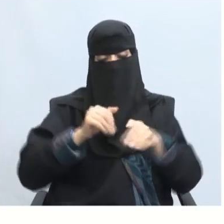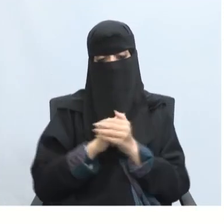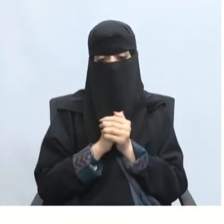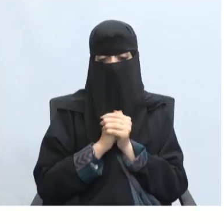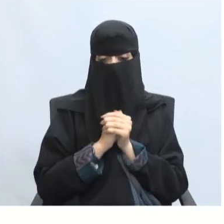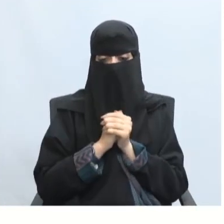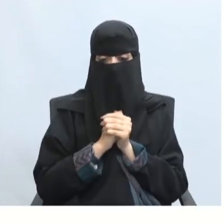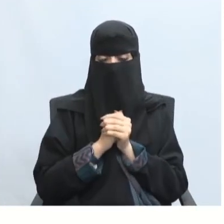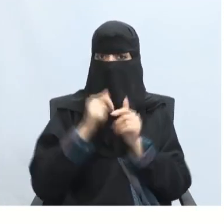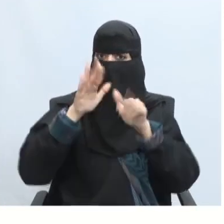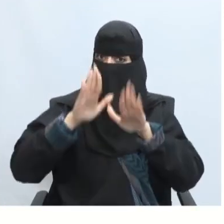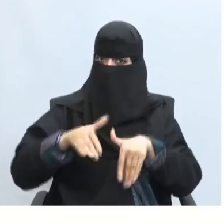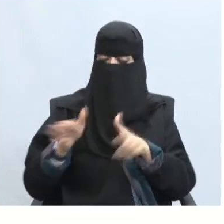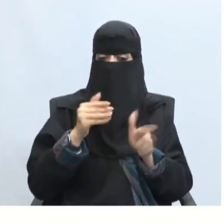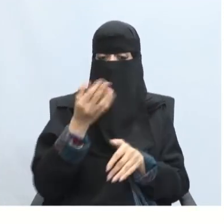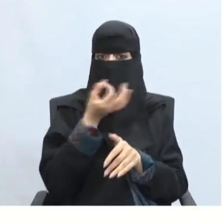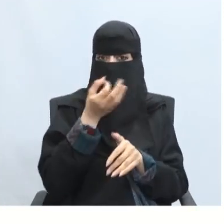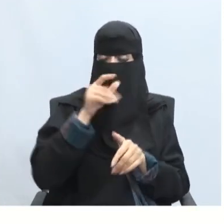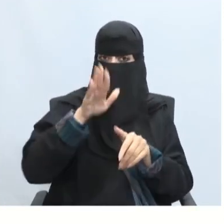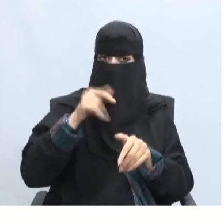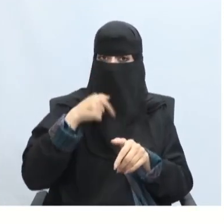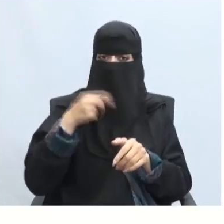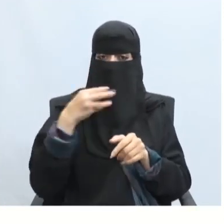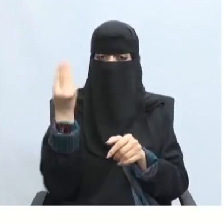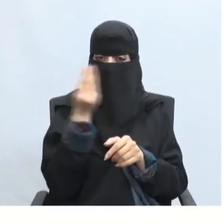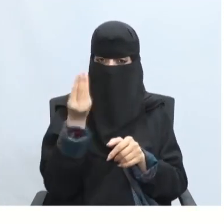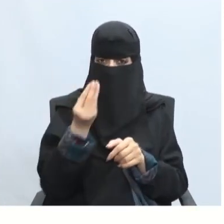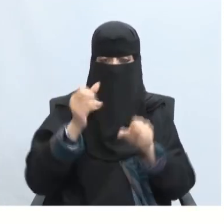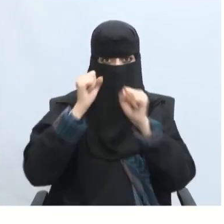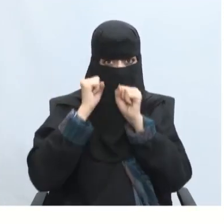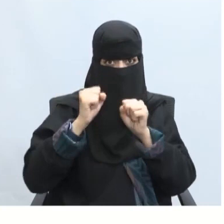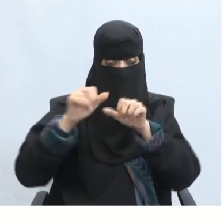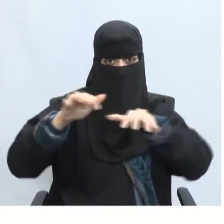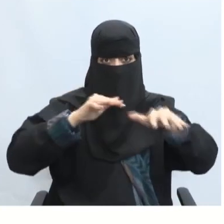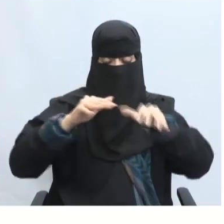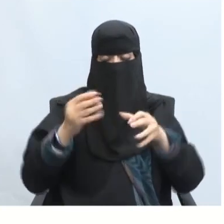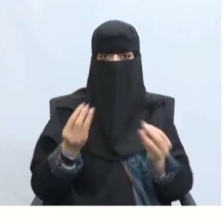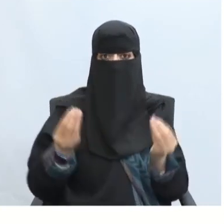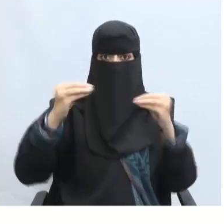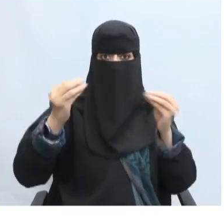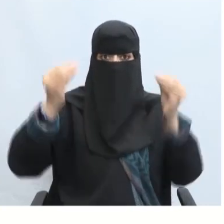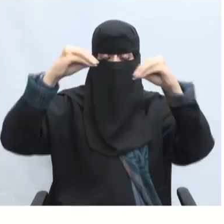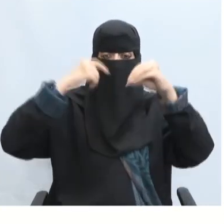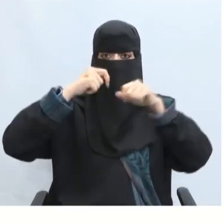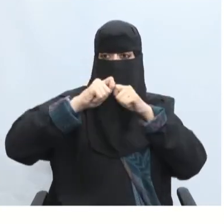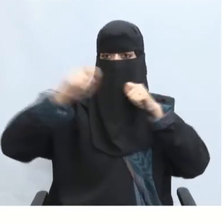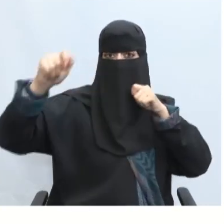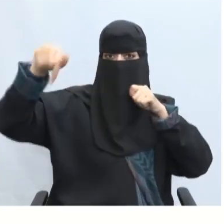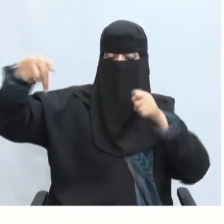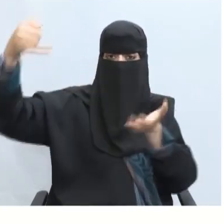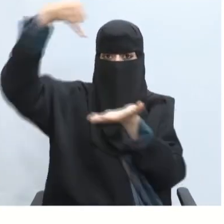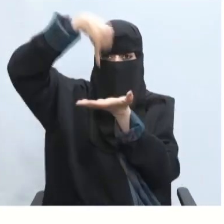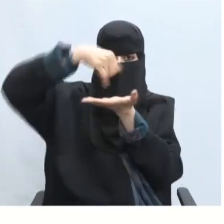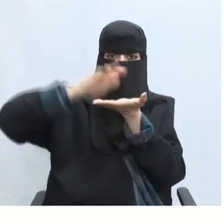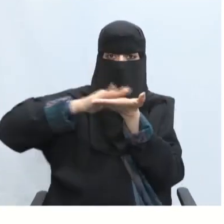الزلزال ايضا ذكرنا بانه تقل شده الزلزال كلما زاد البعد عن المركز